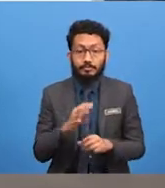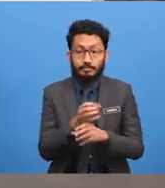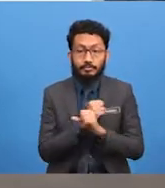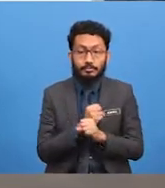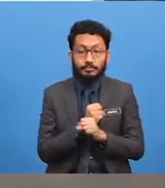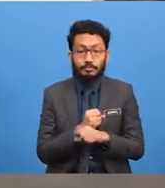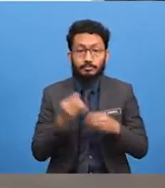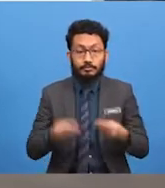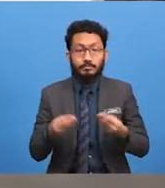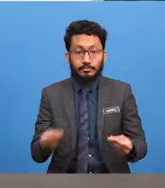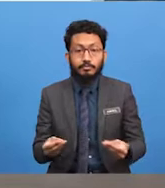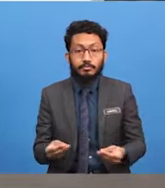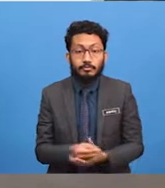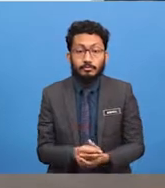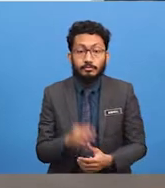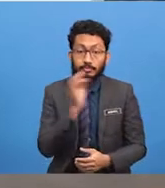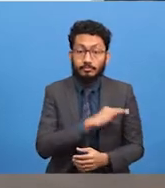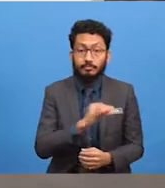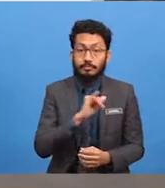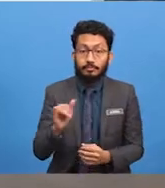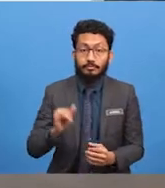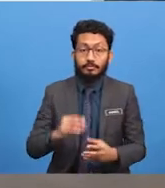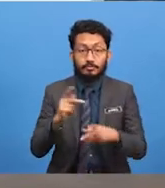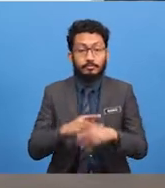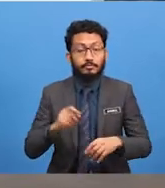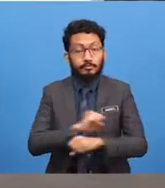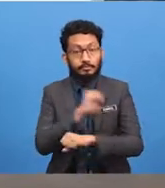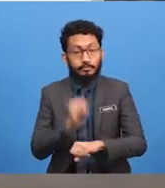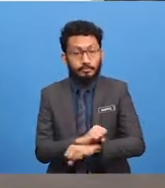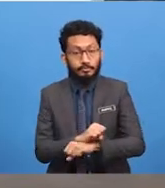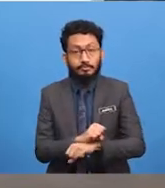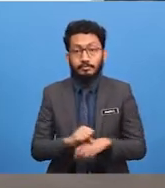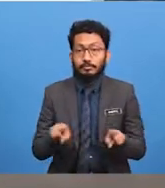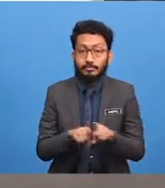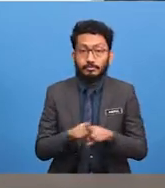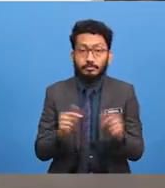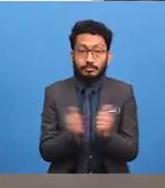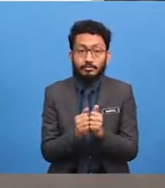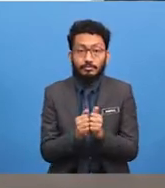memberikan faedah yang banyak kepada syarikat berbanding dengan kos yang terlibat.